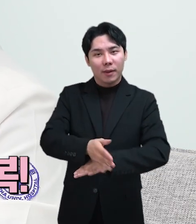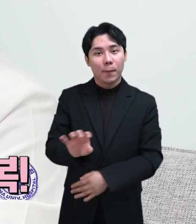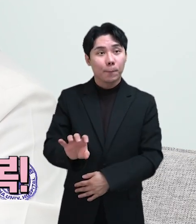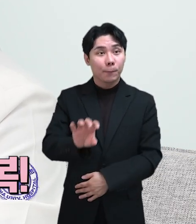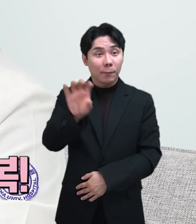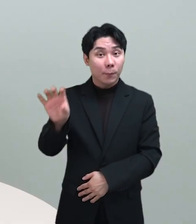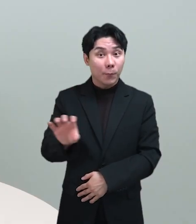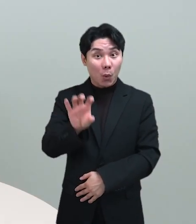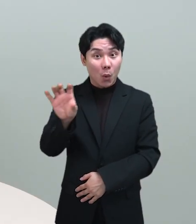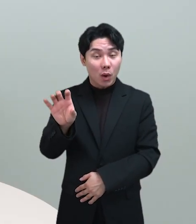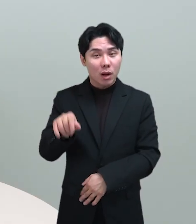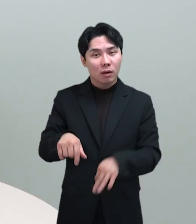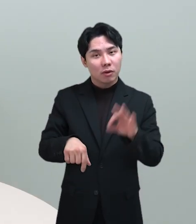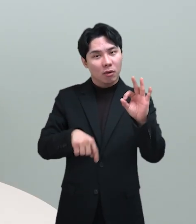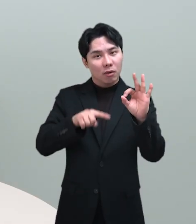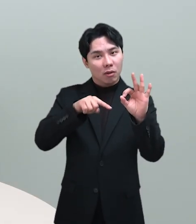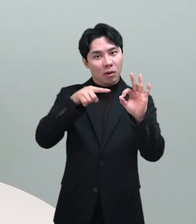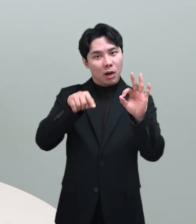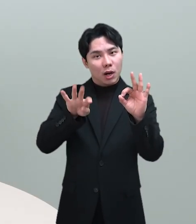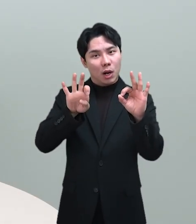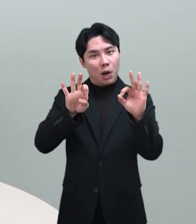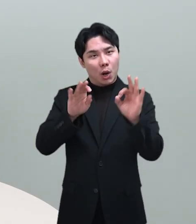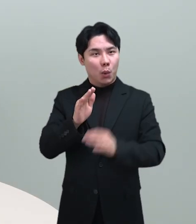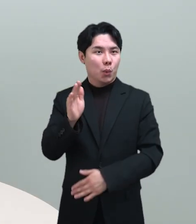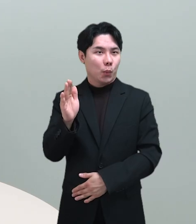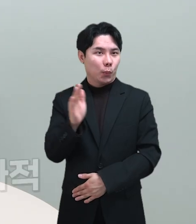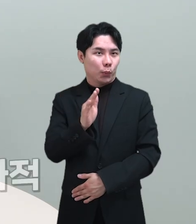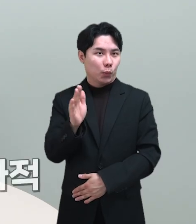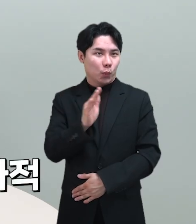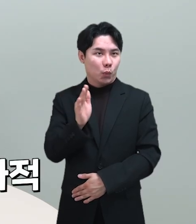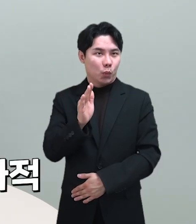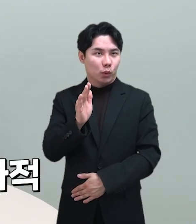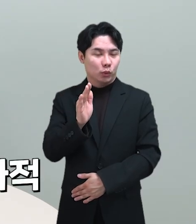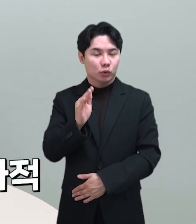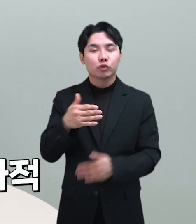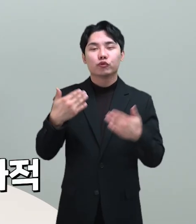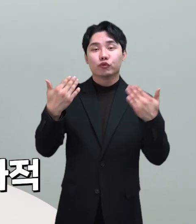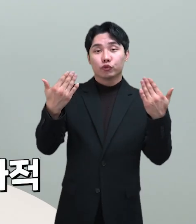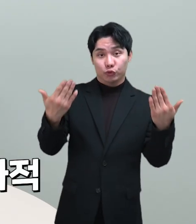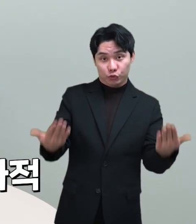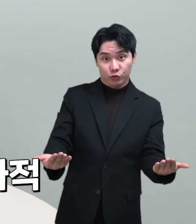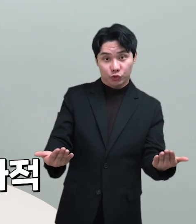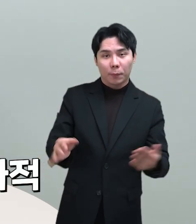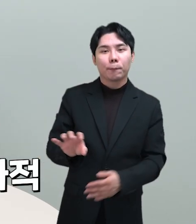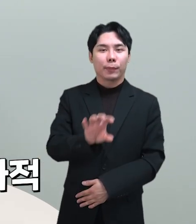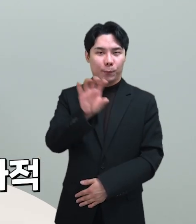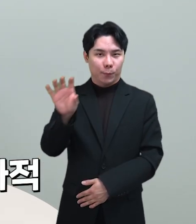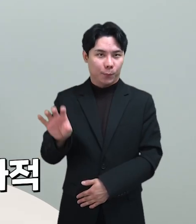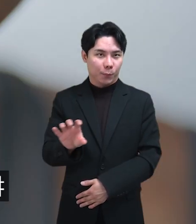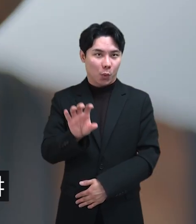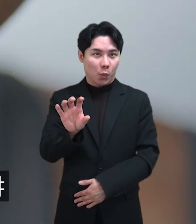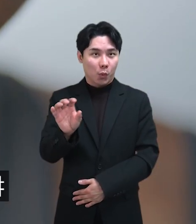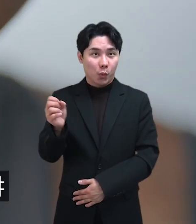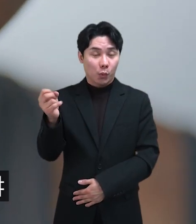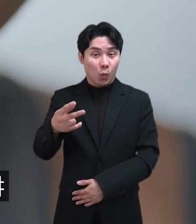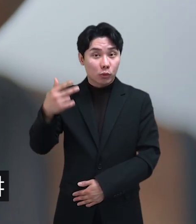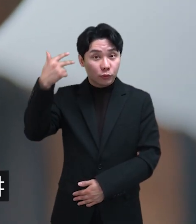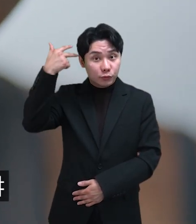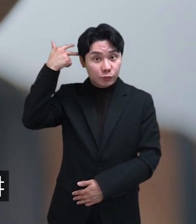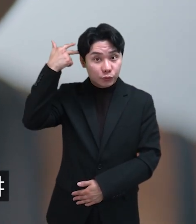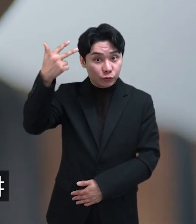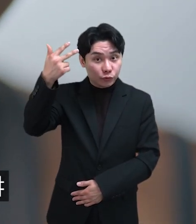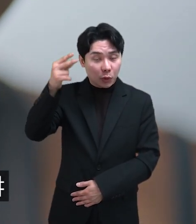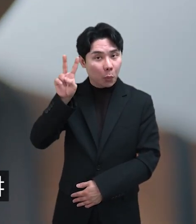것이 좋습니다. 이런 근력 운동은 일주일에 2번 내지는 한 3번 정도 하는 것이 역시 좋습니다. 힘을 줄